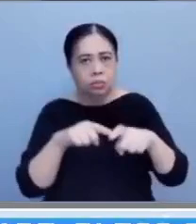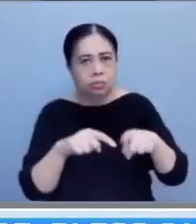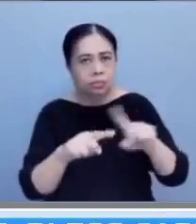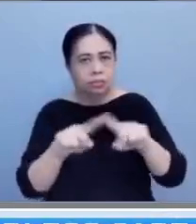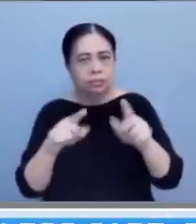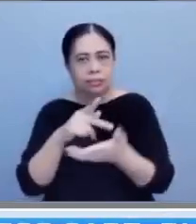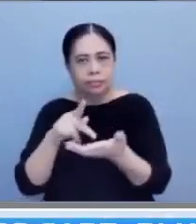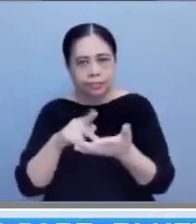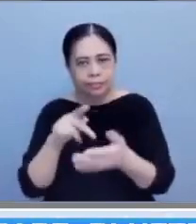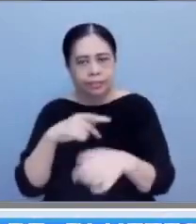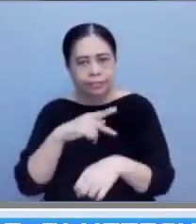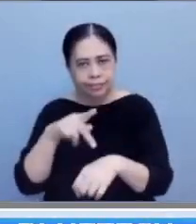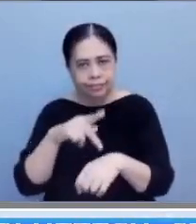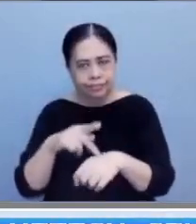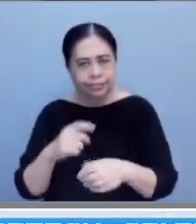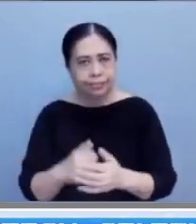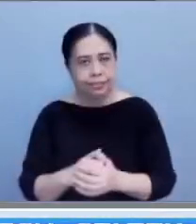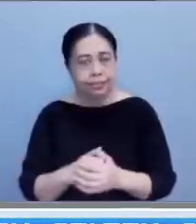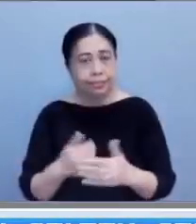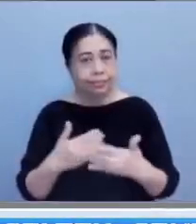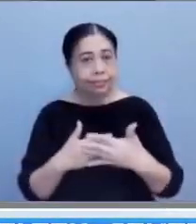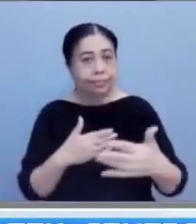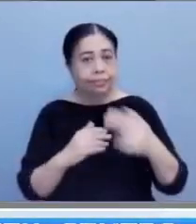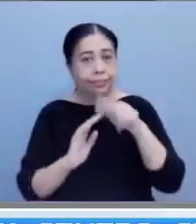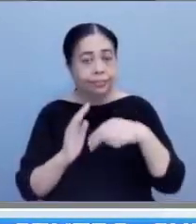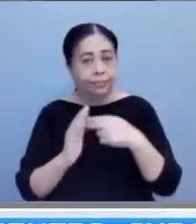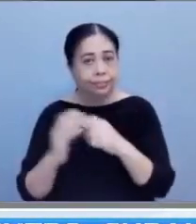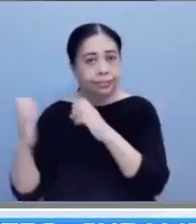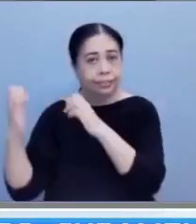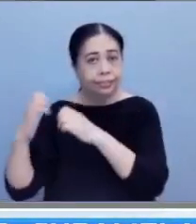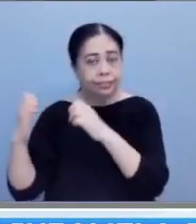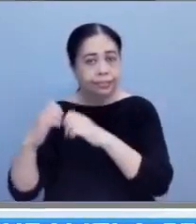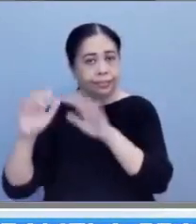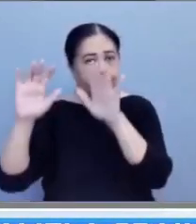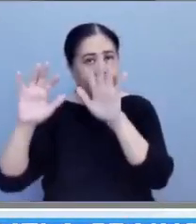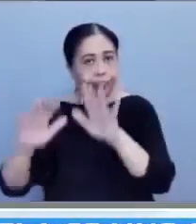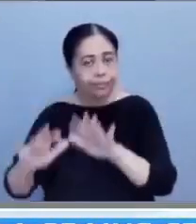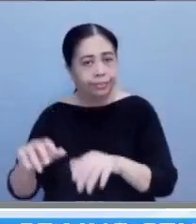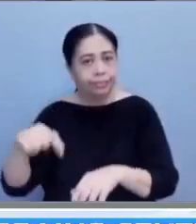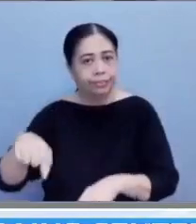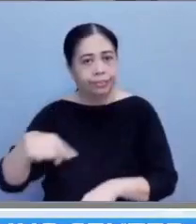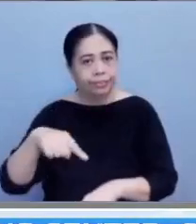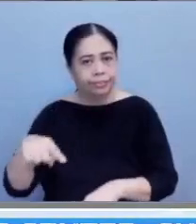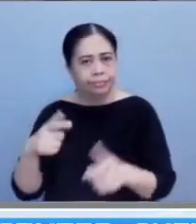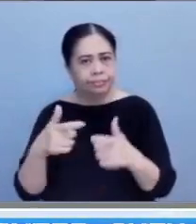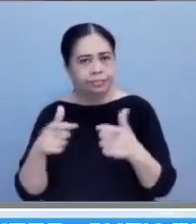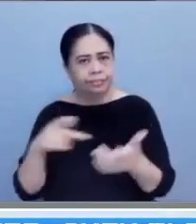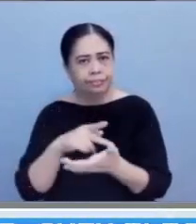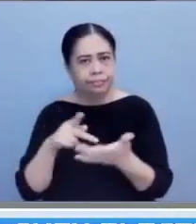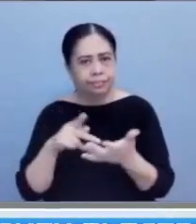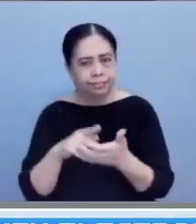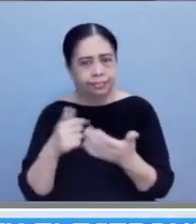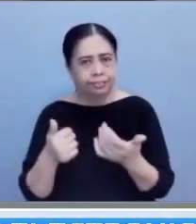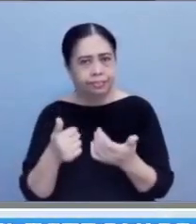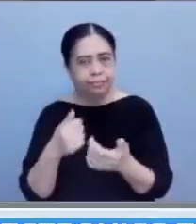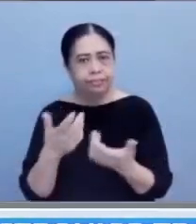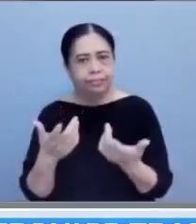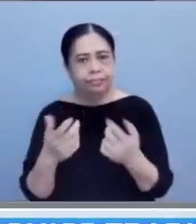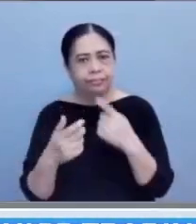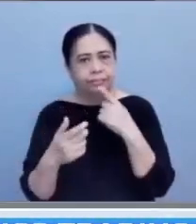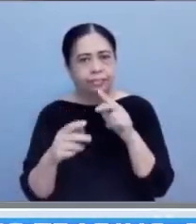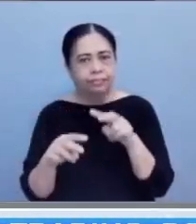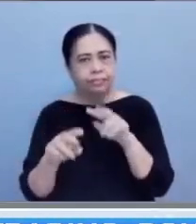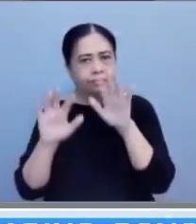ng bansa. Sa mga susunod na oras, asahan ang pag-uulan dito nga sa malaking bahagi ng bansa. Base yan sa rainfall